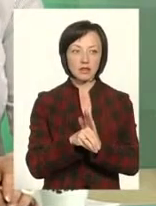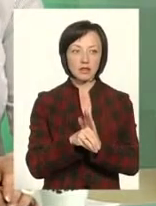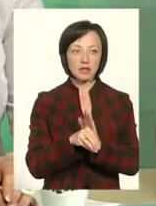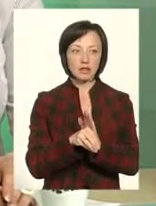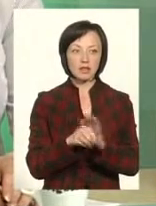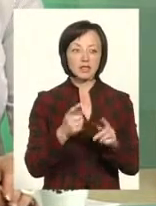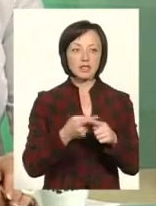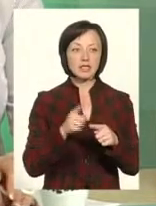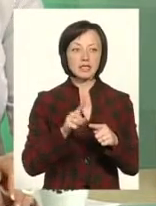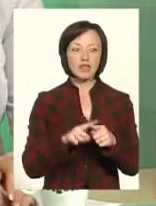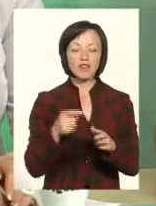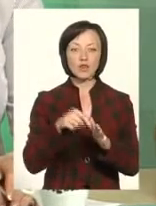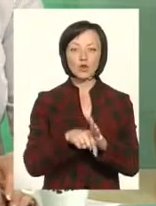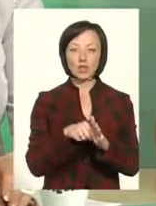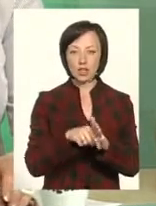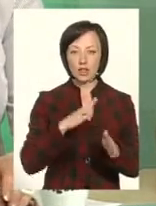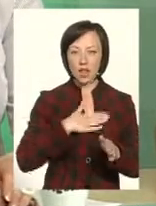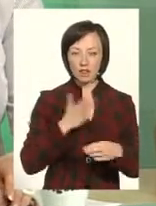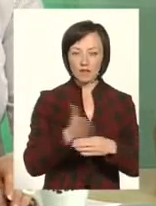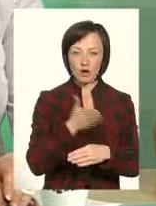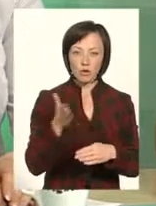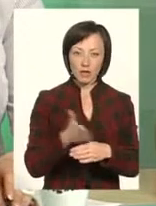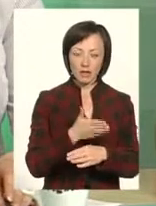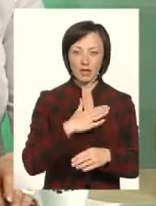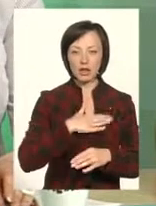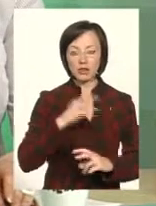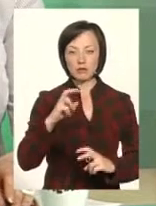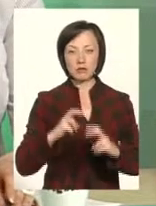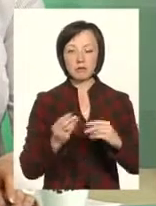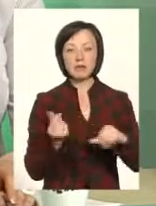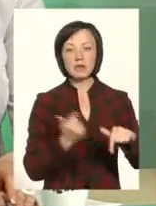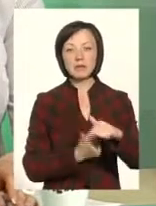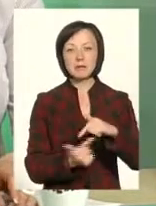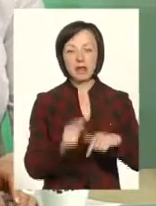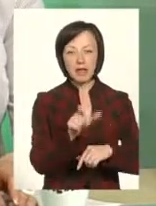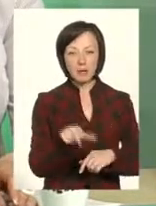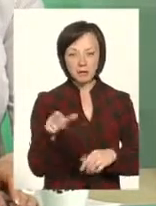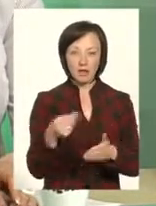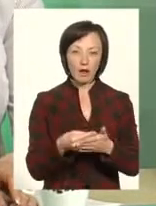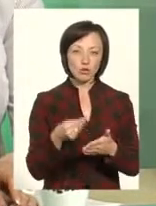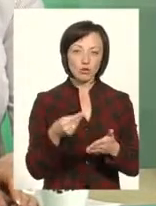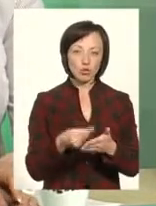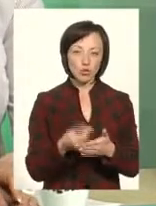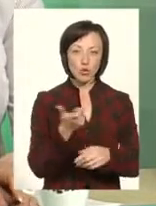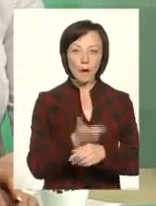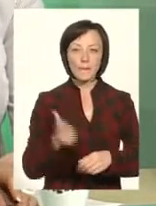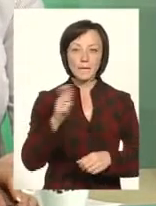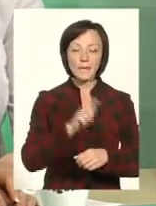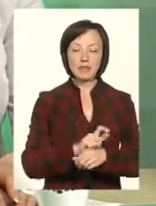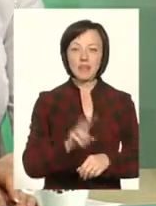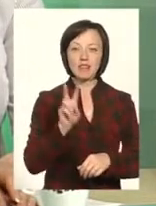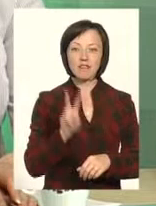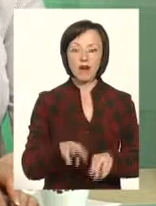це внутрішній інвестор, це наші виробники, наші підприємці, на суму більш ніж